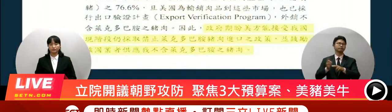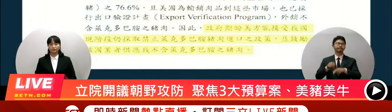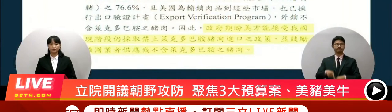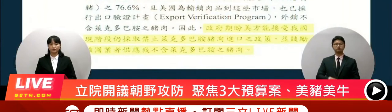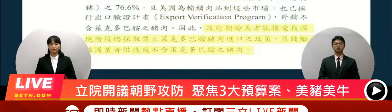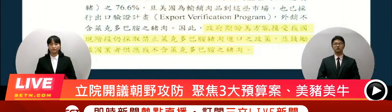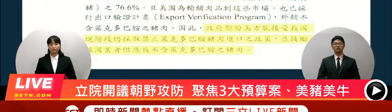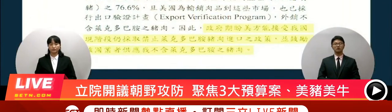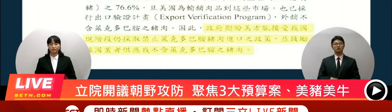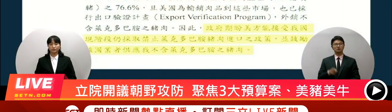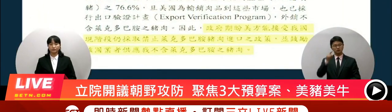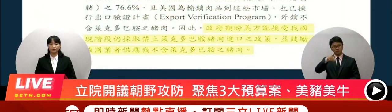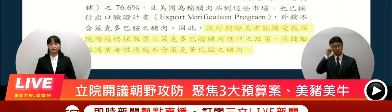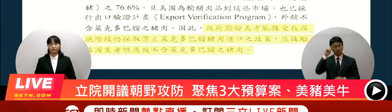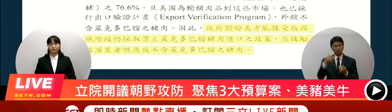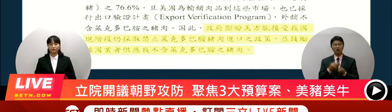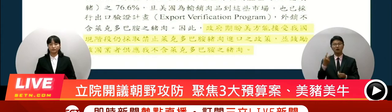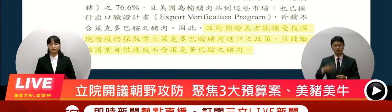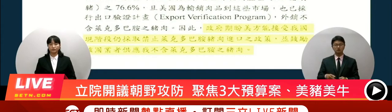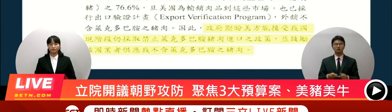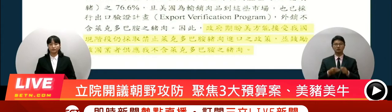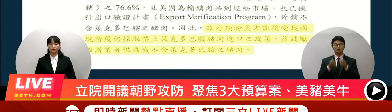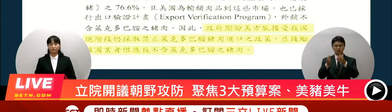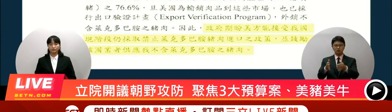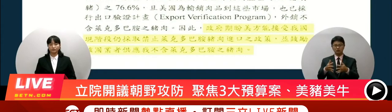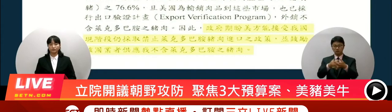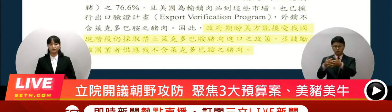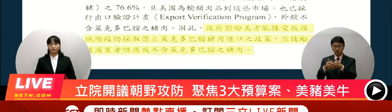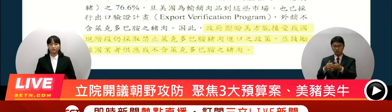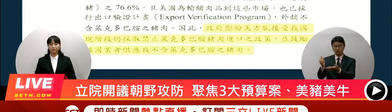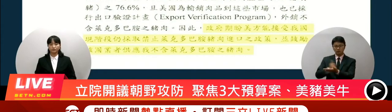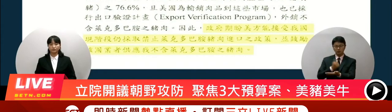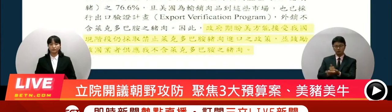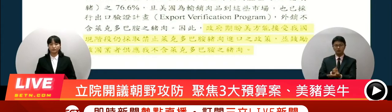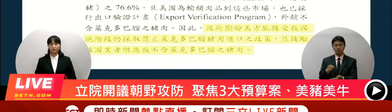盼美方接受我国禁止莱克多巴胺的政策，